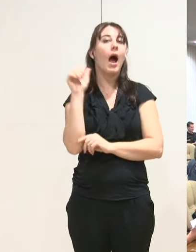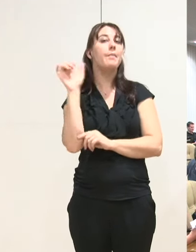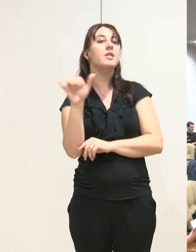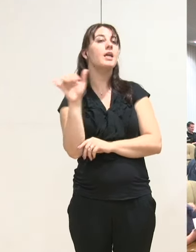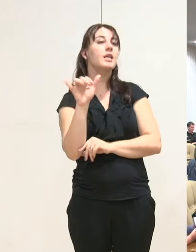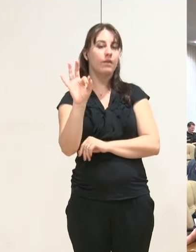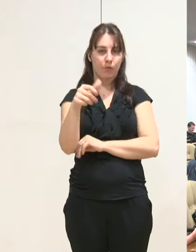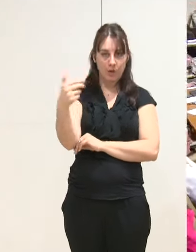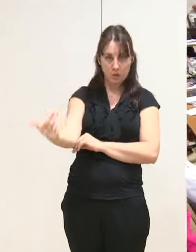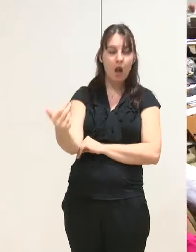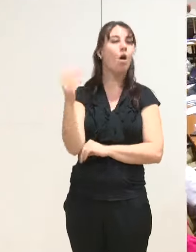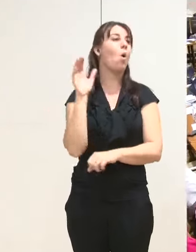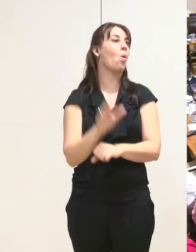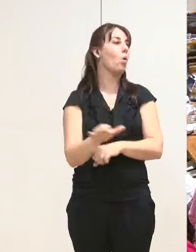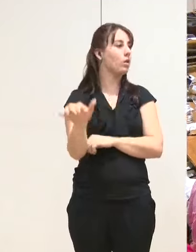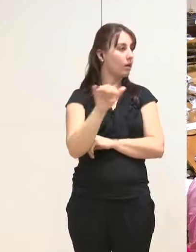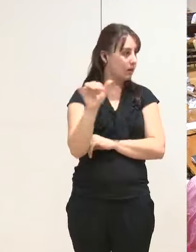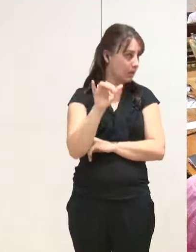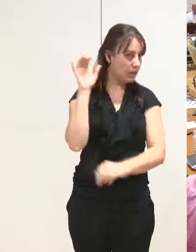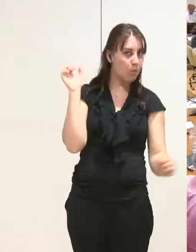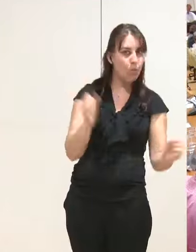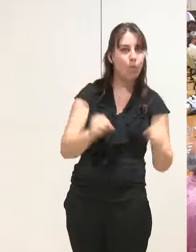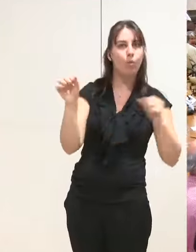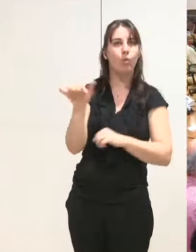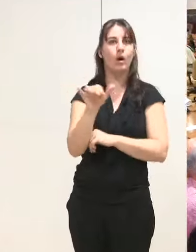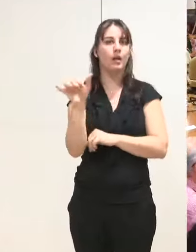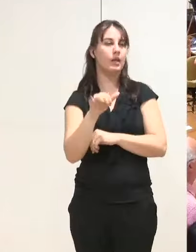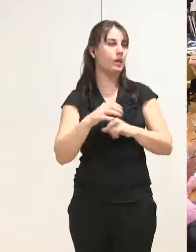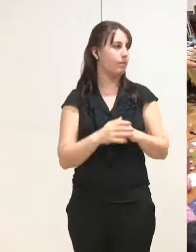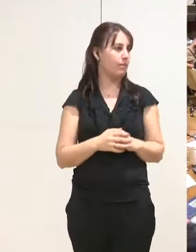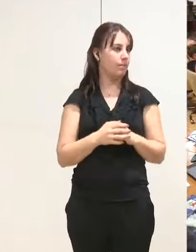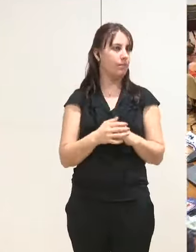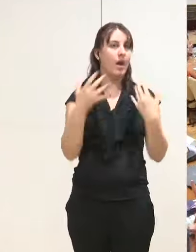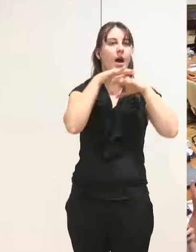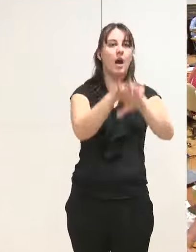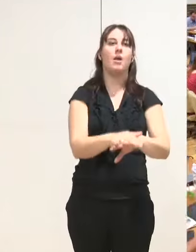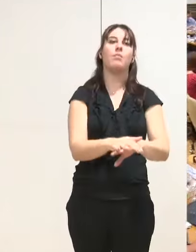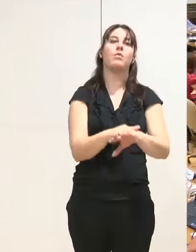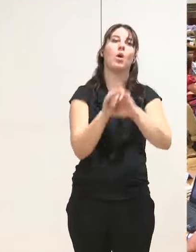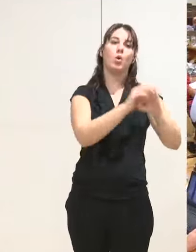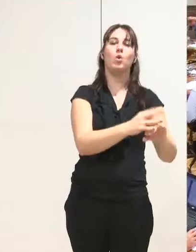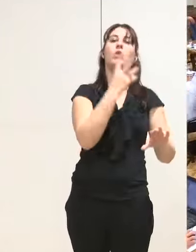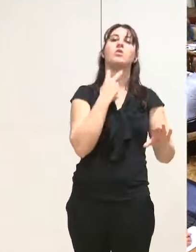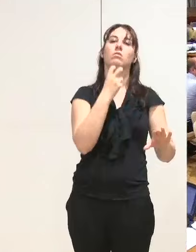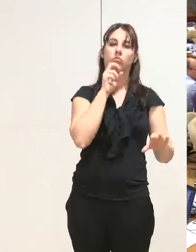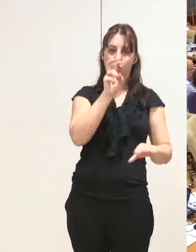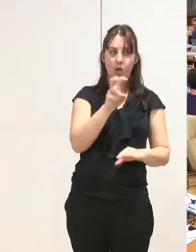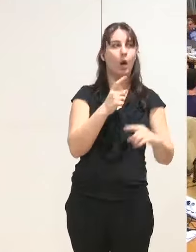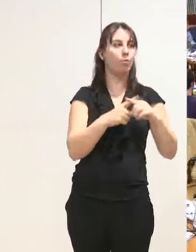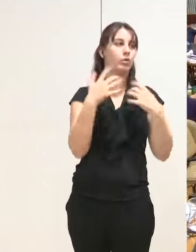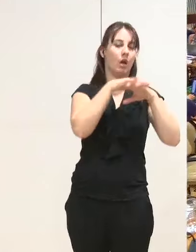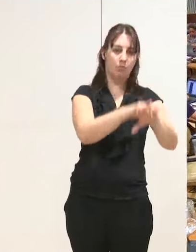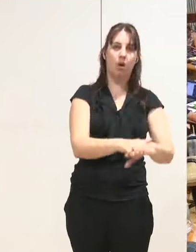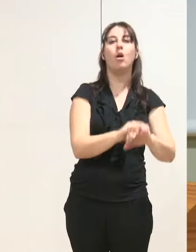Front National qui est contre qui est pour rassemblement citoyen la gauche etécologistes rassemblement de gauche et de progrès